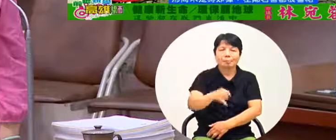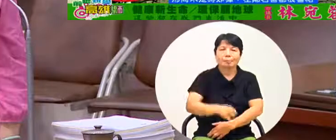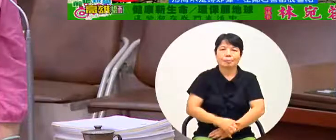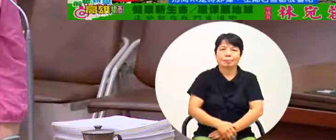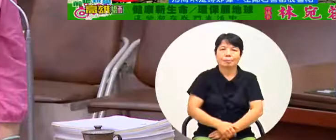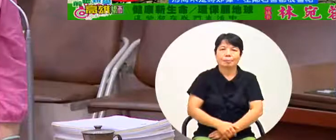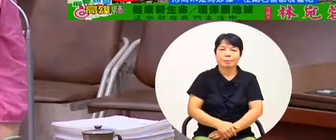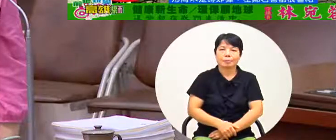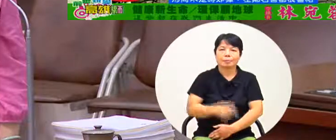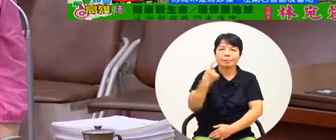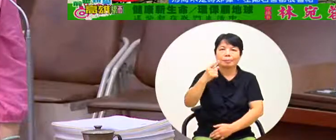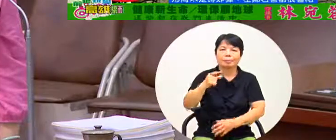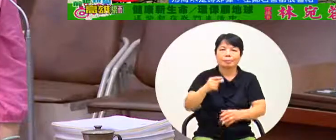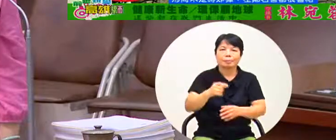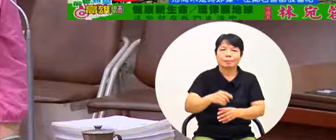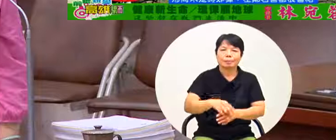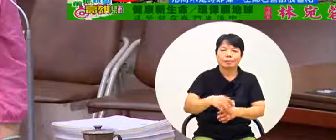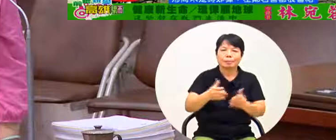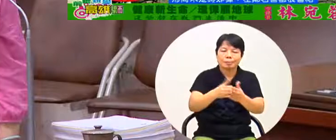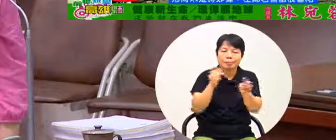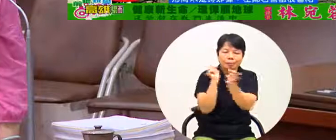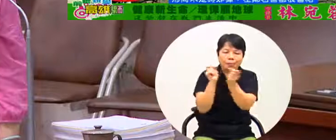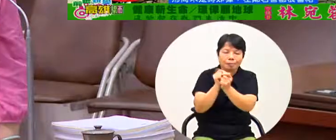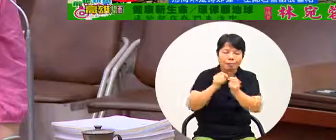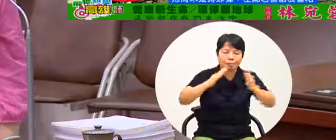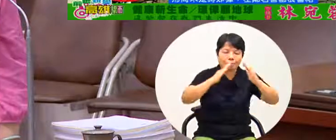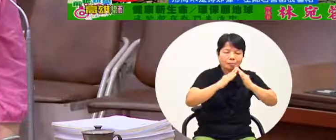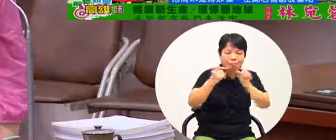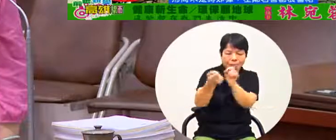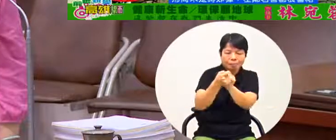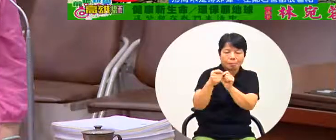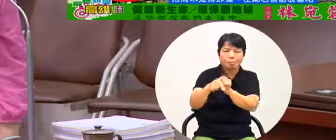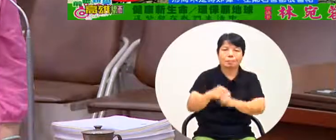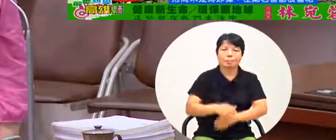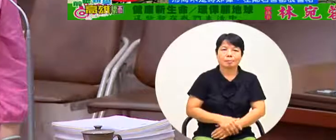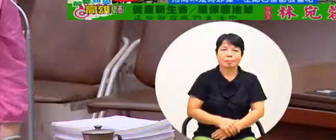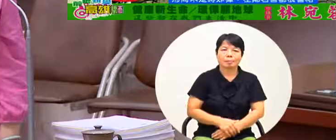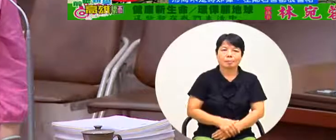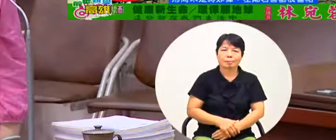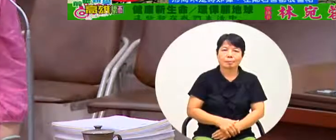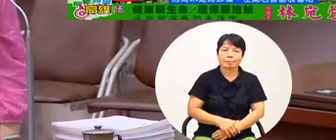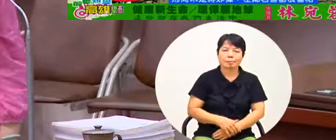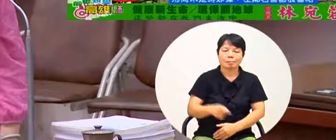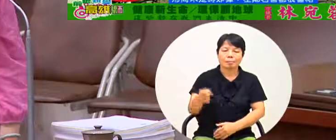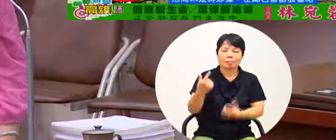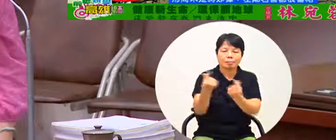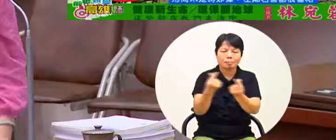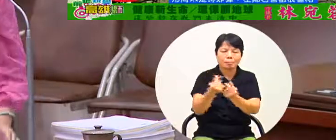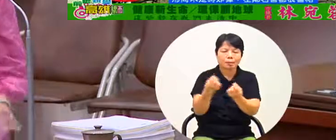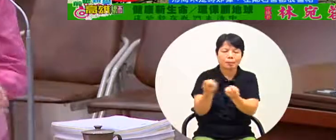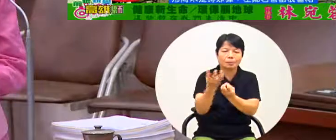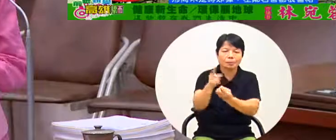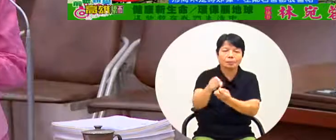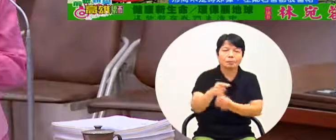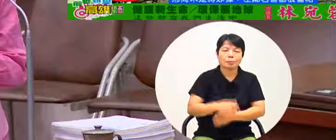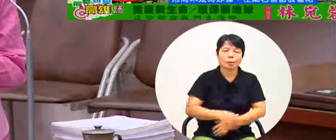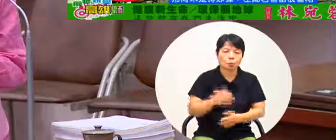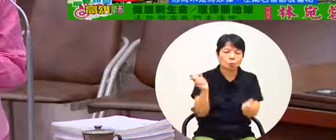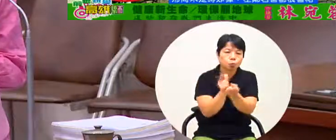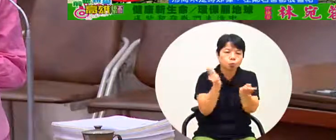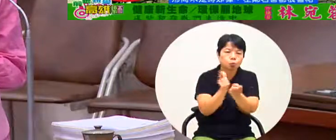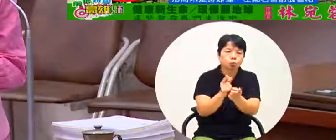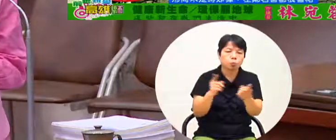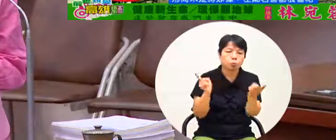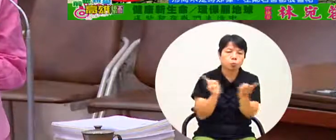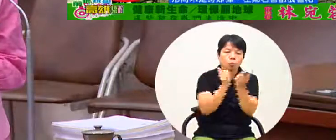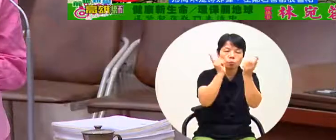就紧邻我们的住宅嘛，它是一个不定时的炸弹，如果遇到台风天啊，它的变电器它